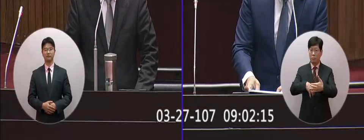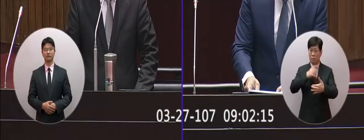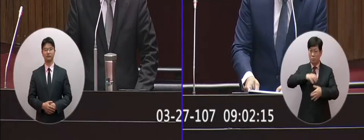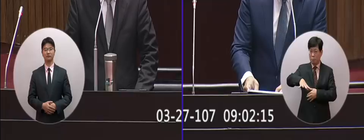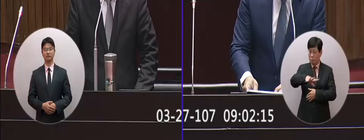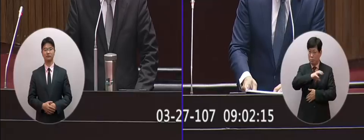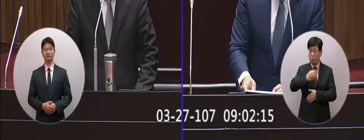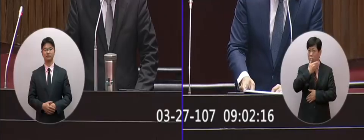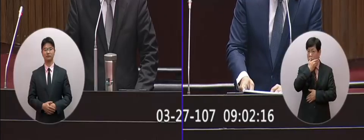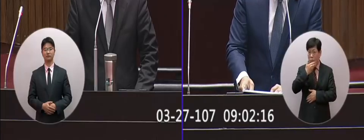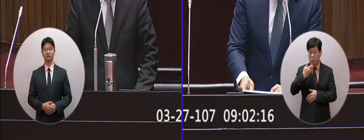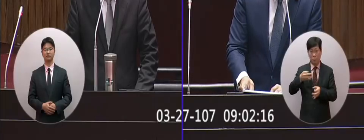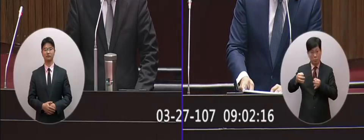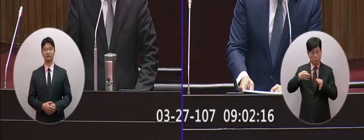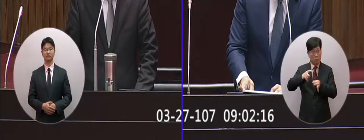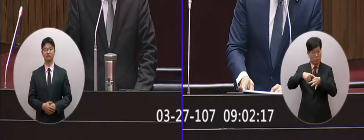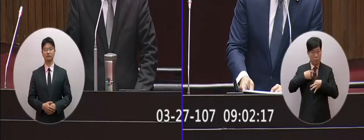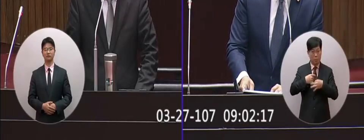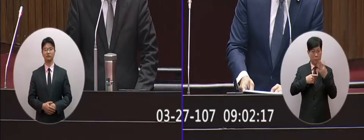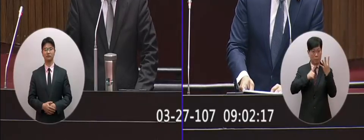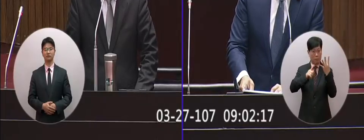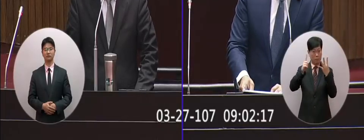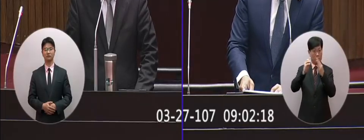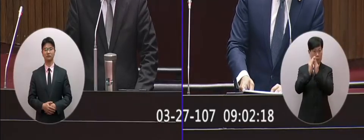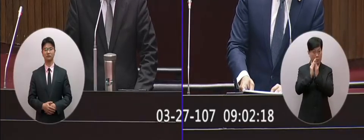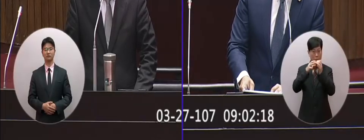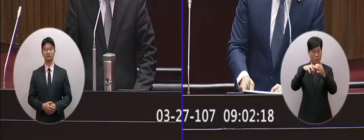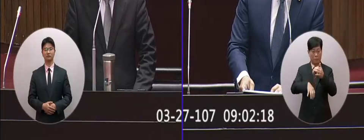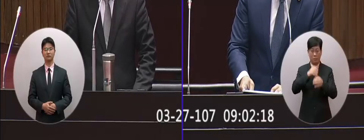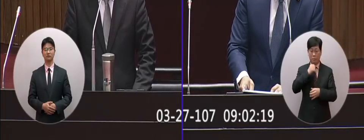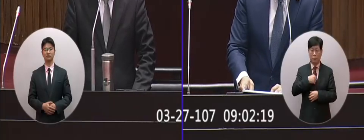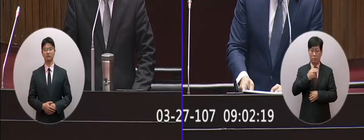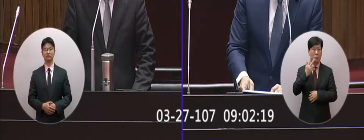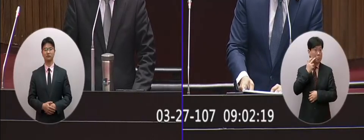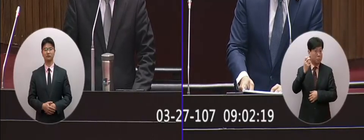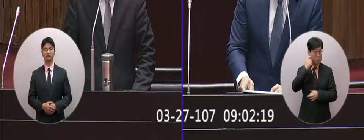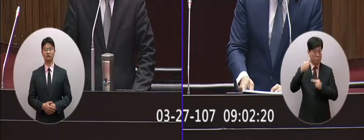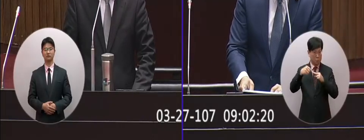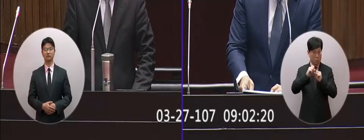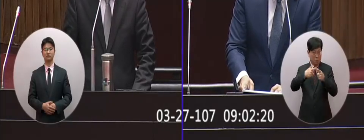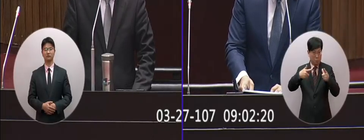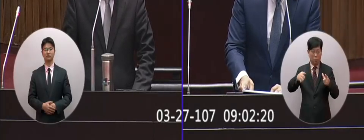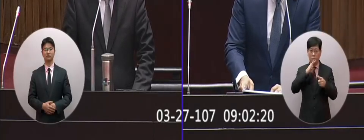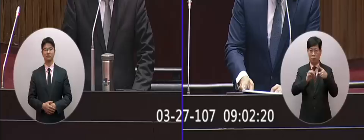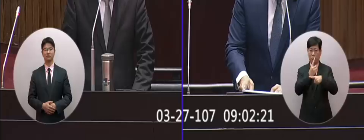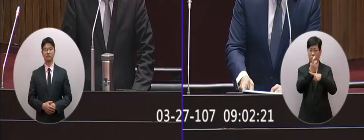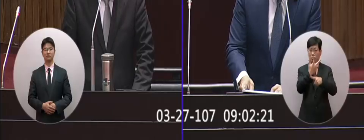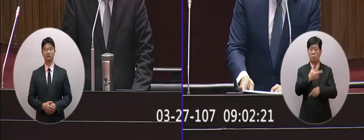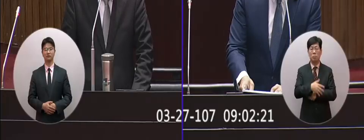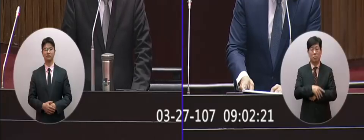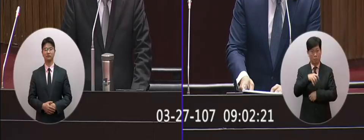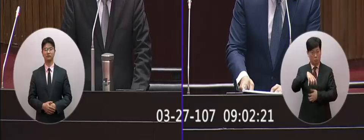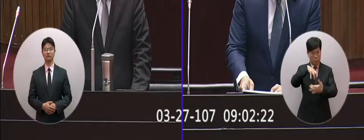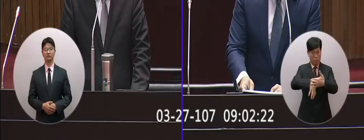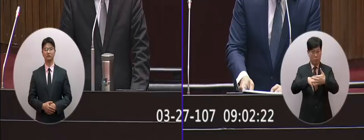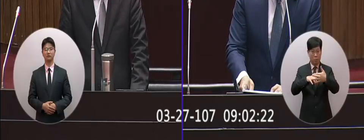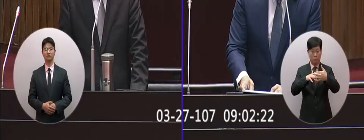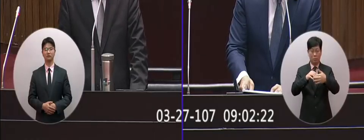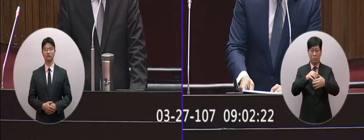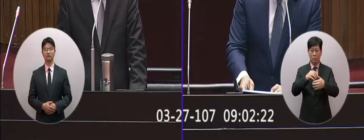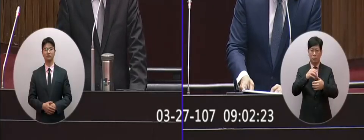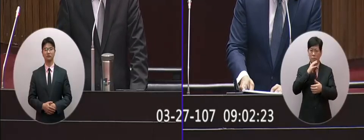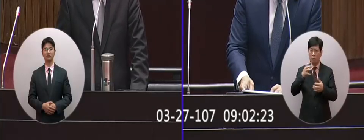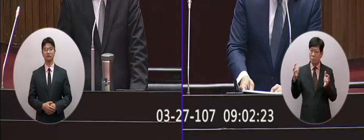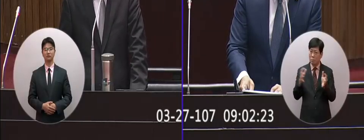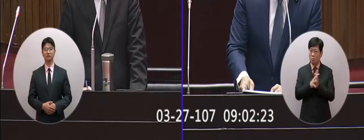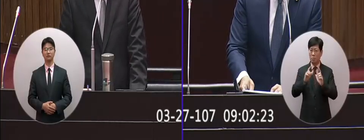总体盈利事业销售额4.1兆里面，金属产业其实就占了17%。那金属产业的17%呢，